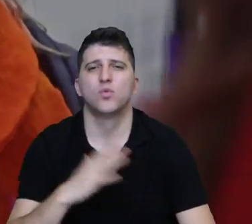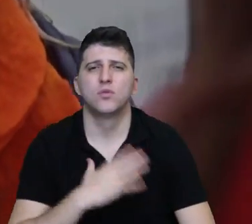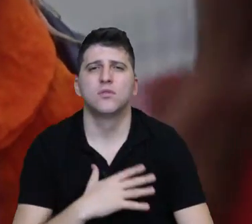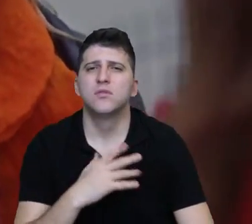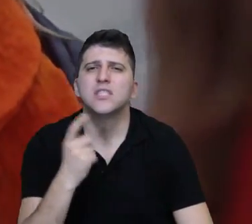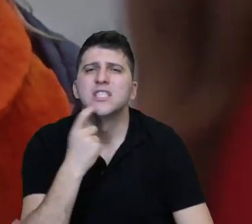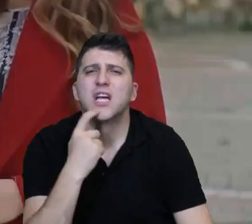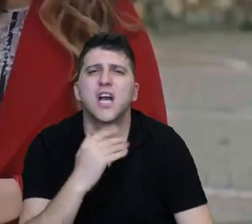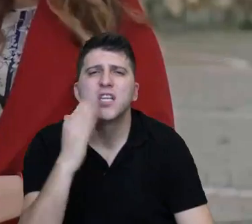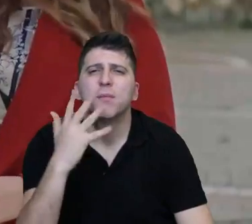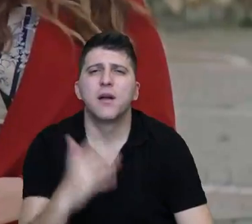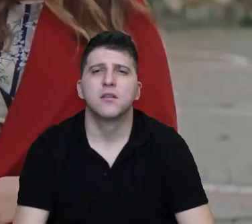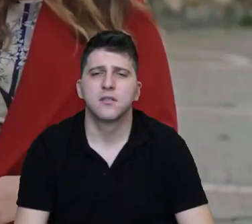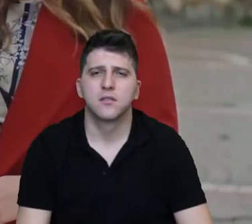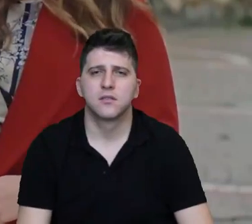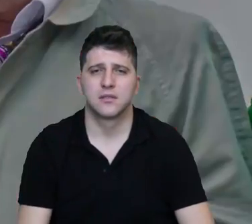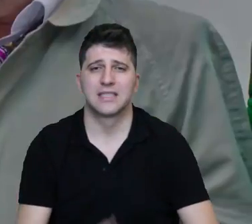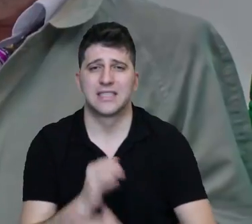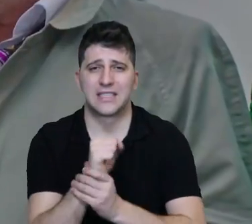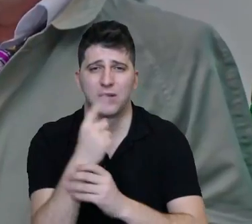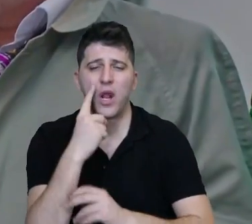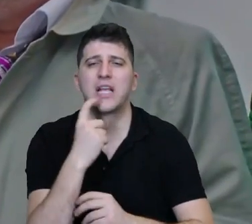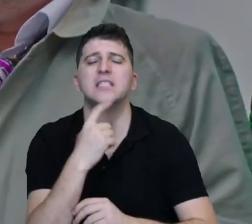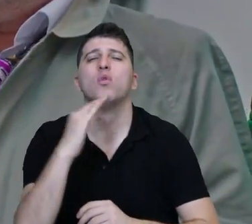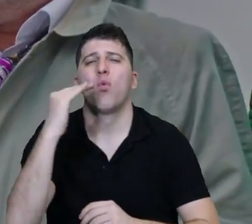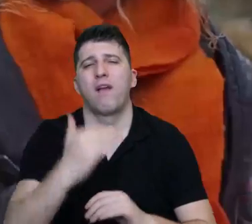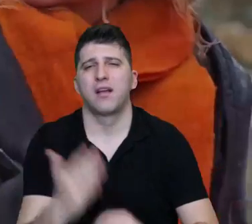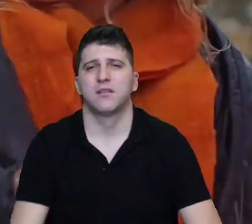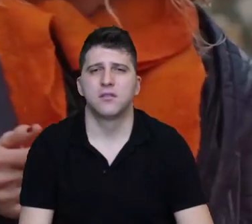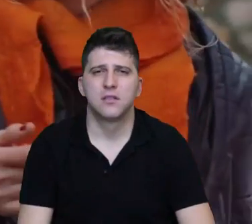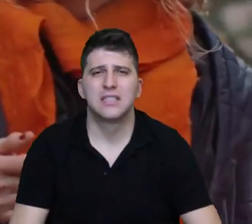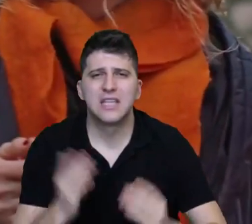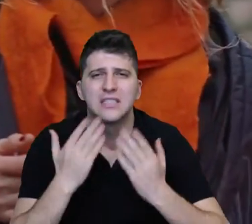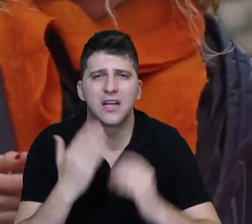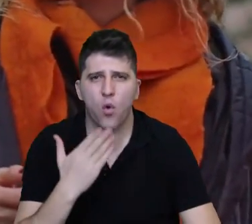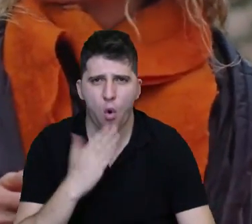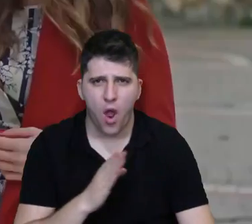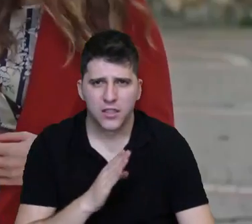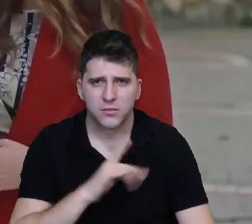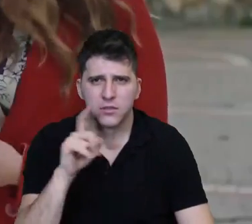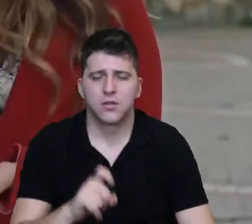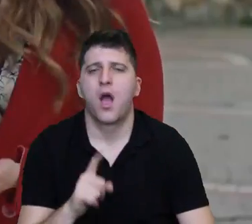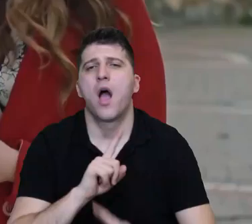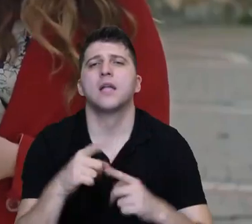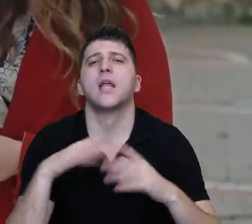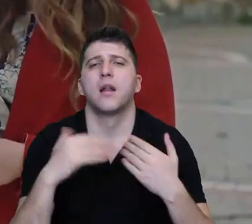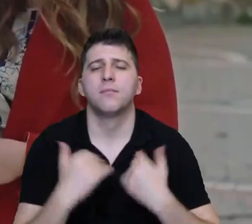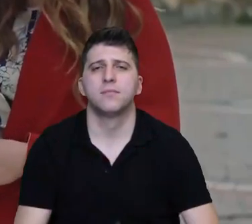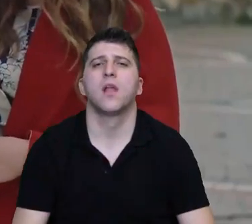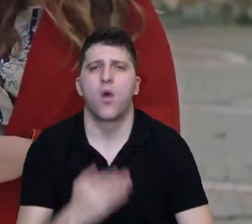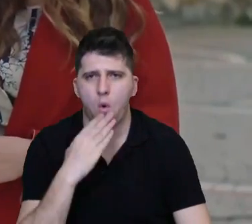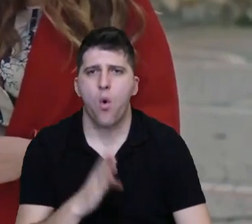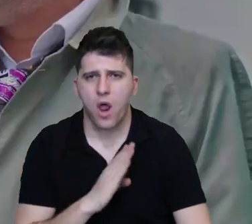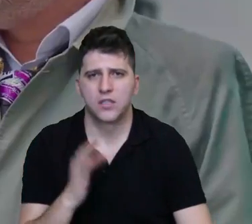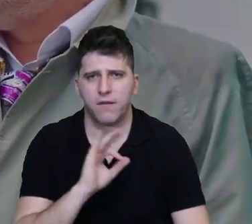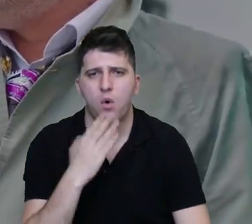Kaç yaşındasınız acaba? Sanat yapacak yaşta değil kendisi. Nasıl yani, öğrenci mi? Hayır, değilim. Evet,